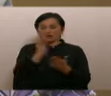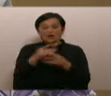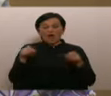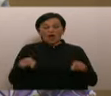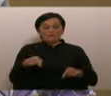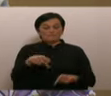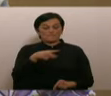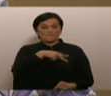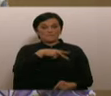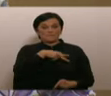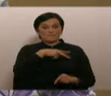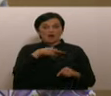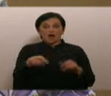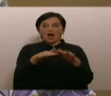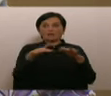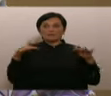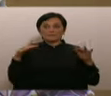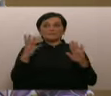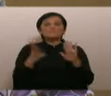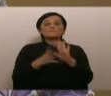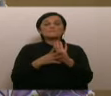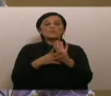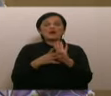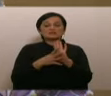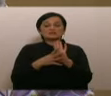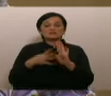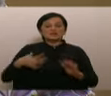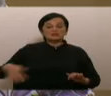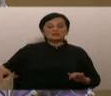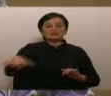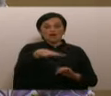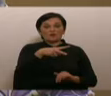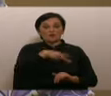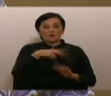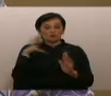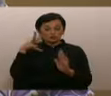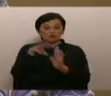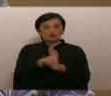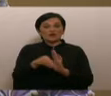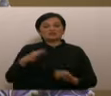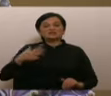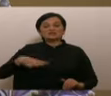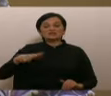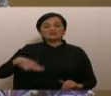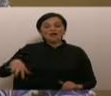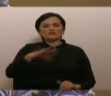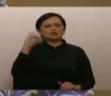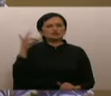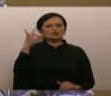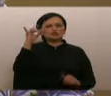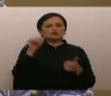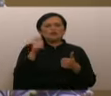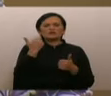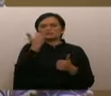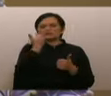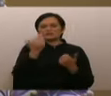პარლამენტში მეცხრე-მოწვევის საქართველოს პარლამენტი, რომელიც შევა საქართველოს ისტორიაში როგორც ყველაზე